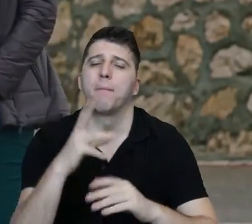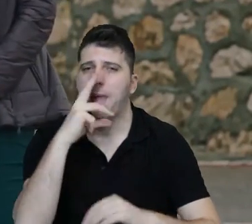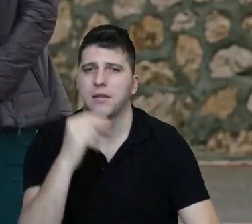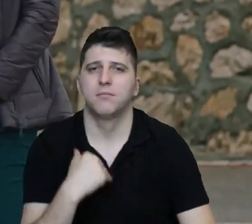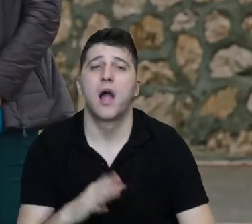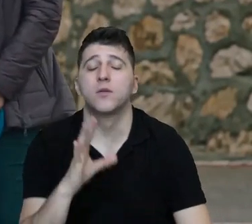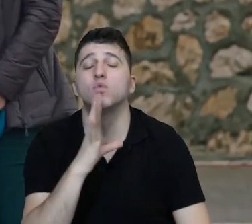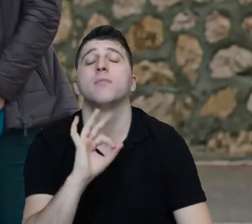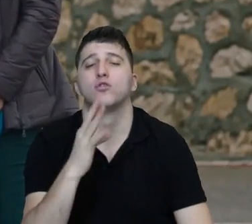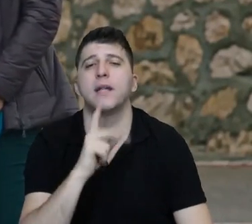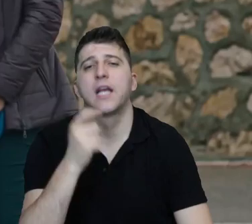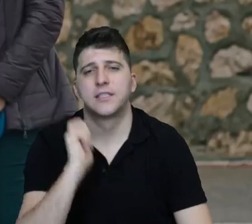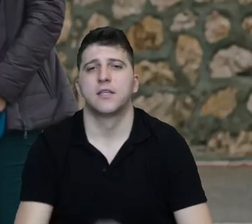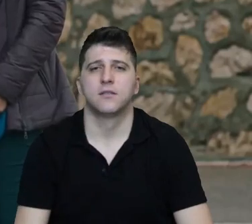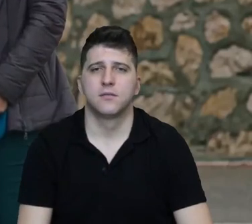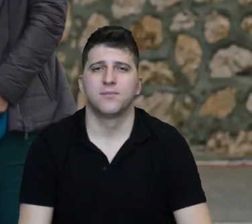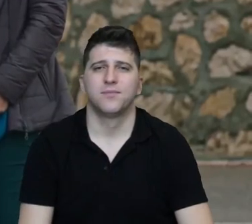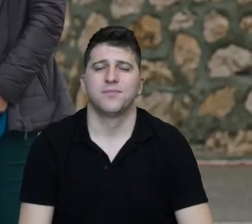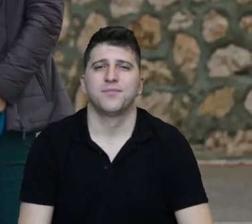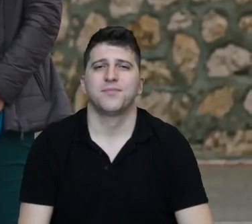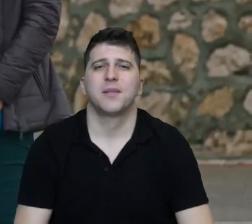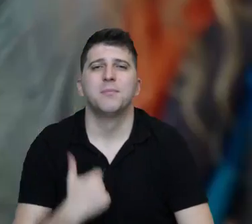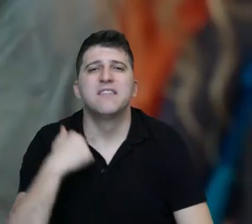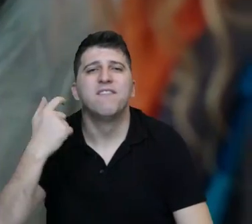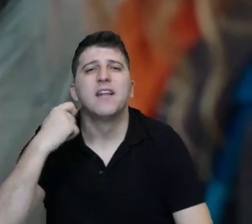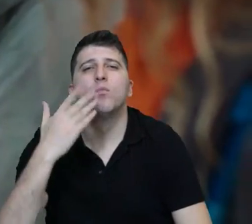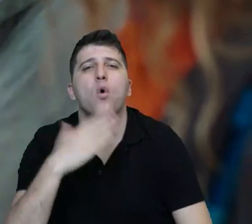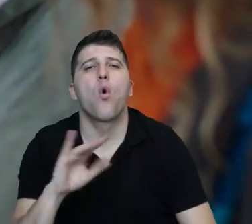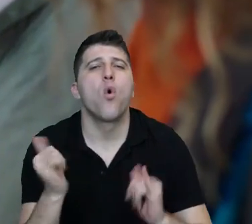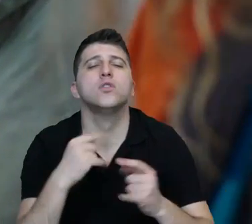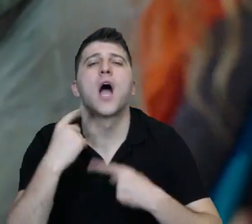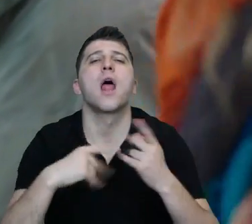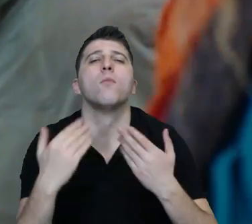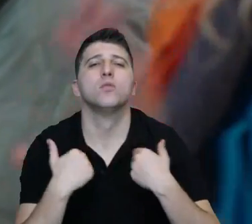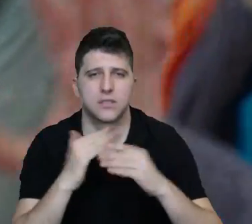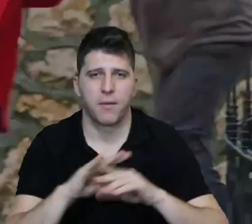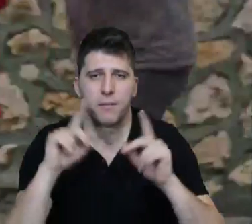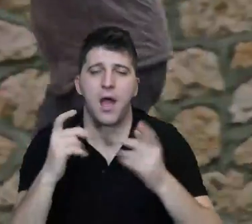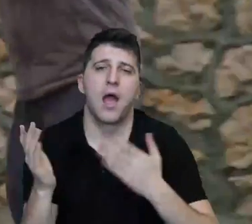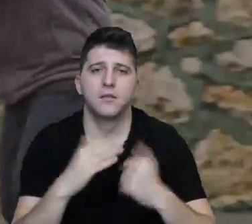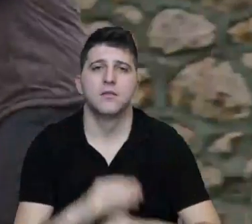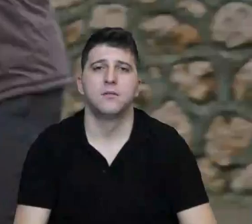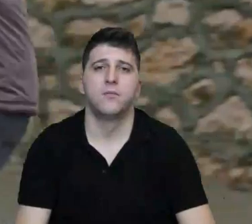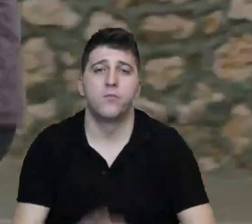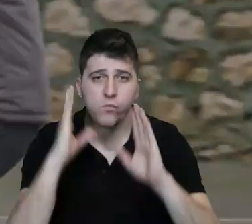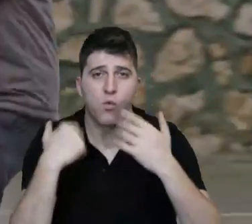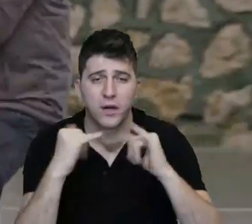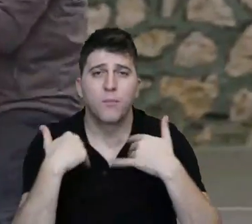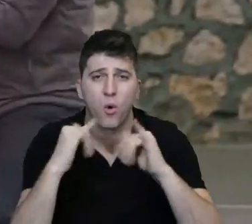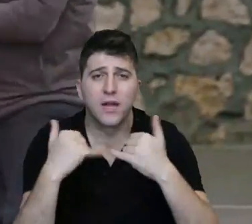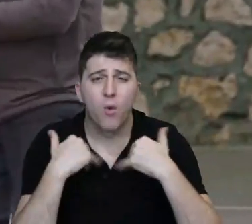beğendim ben. Ha, süper süper gerçekten. Abicim biz film miyim çekmiyoruz, oyuncu da aramıyoruz, tamam mı? Ben haydi. Ben oynarım, haydi.